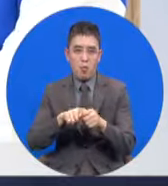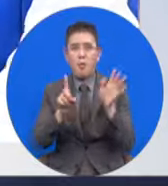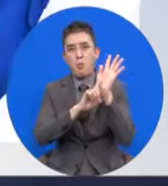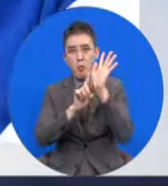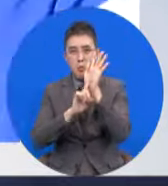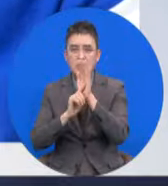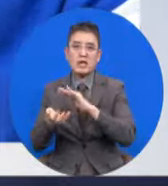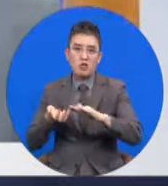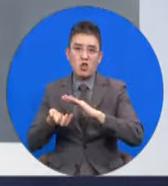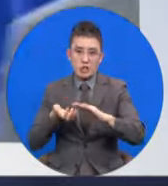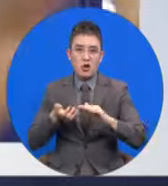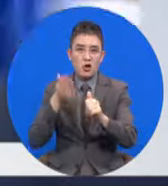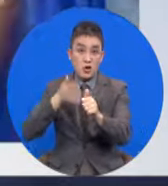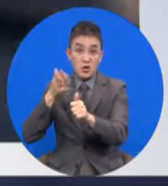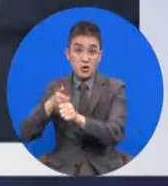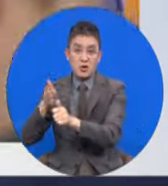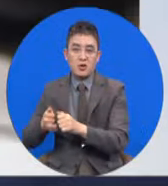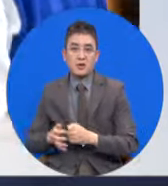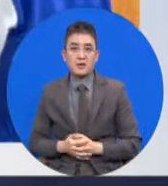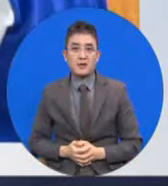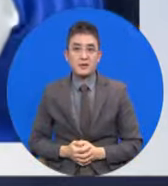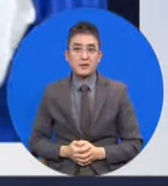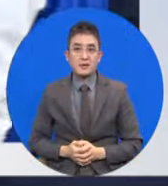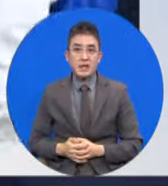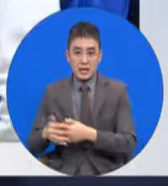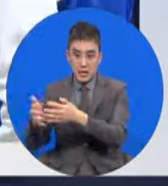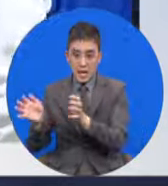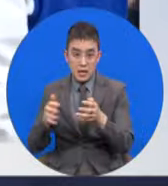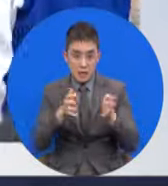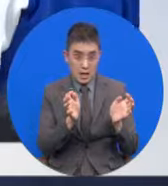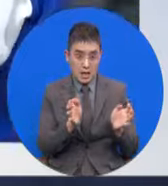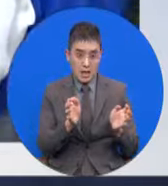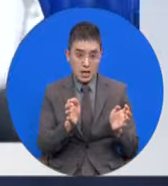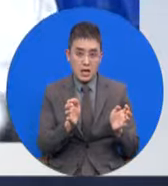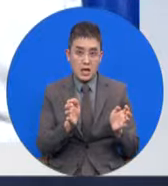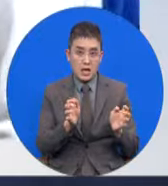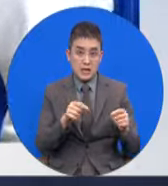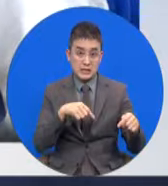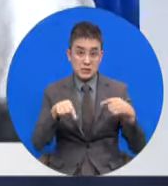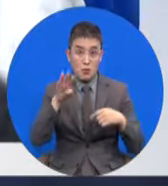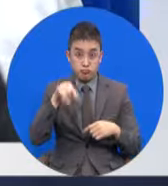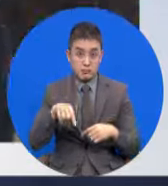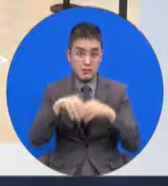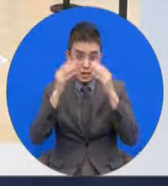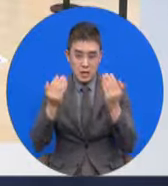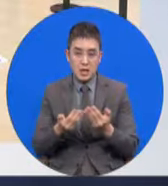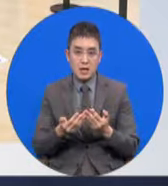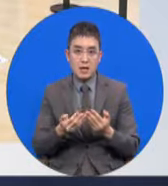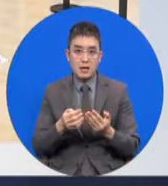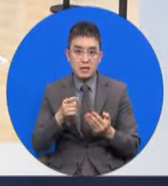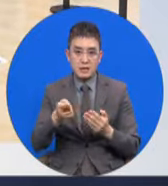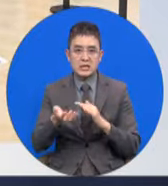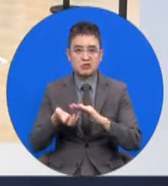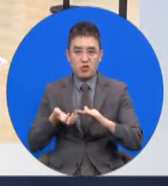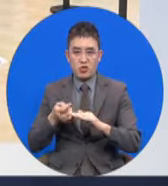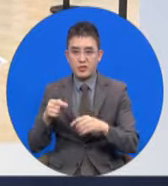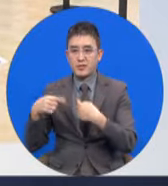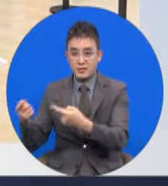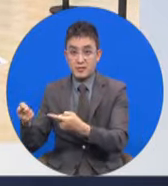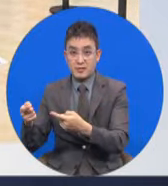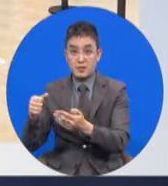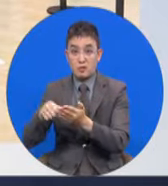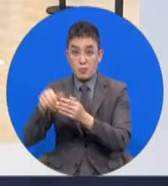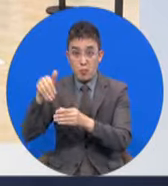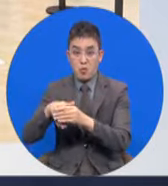뭐 다 아시겠지만은 이번에 각 당의 지도부가 모두 사전투표일 내 투표를 한 거 아니겠습니까? 그러다 보니까 이제 투표율이 높아질 수밖에